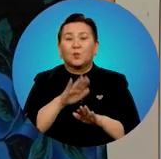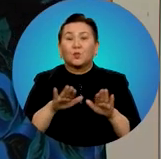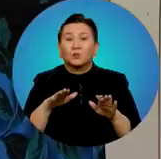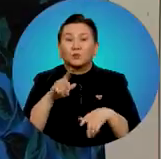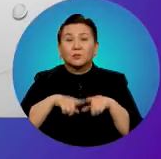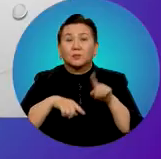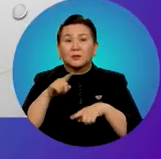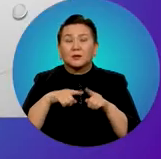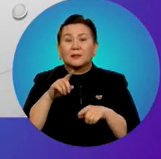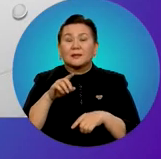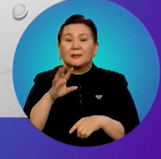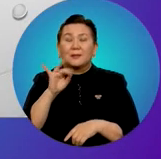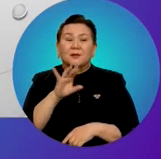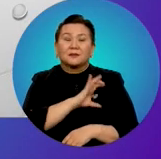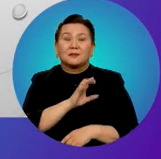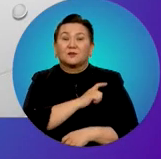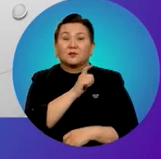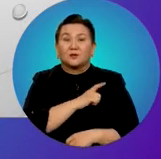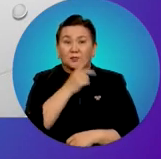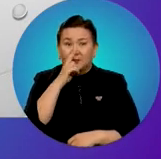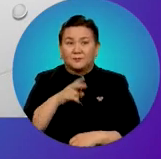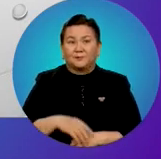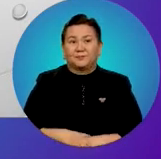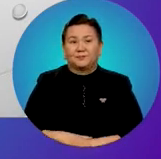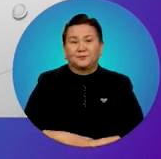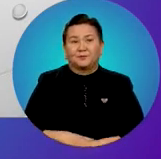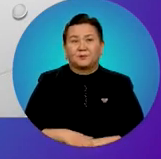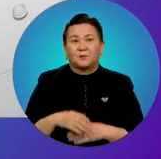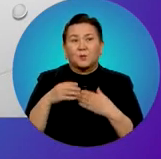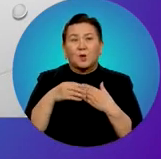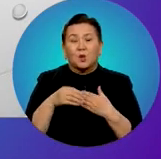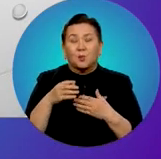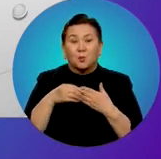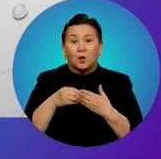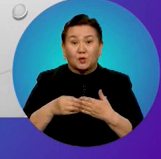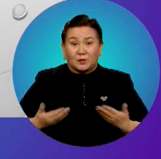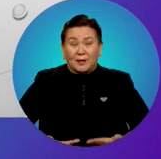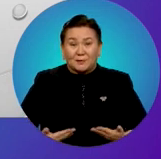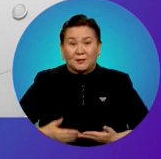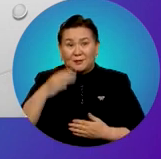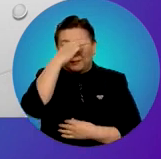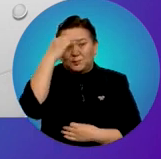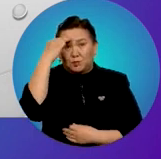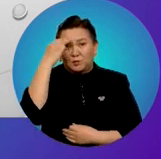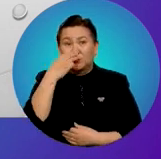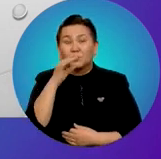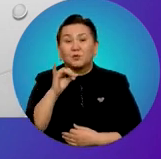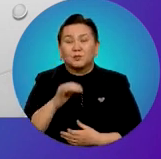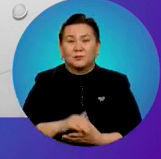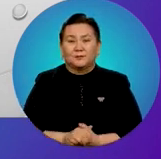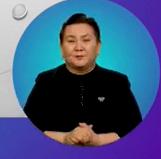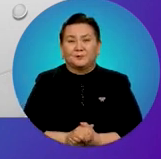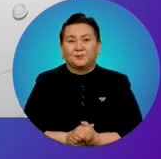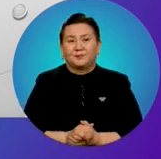хэрэглэр ашигласныг олё. За учирцоо харах хэрэглэр бодит явдал буюу амьдралаас үүссэн туршлага бол за